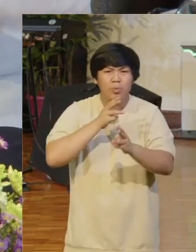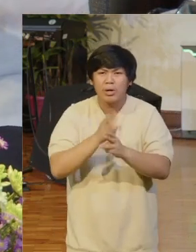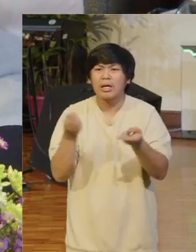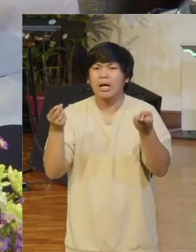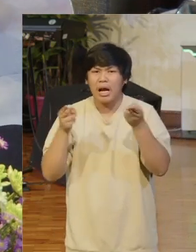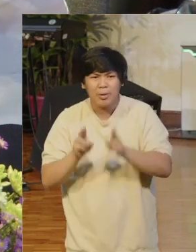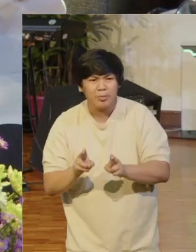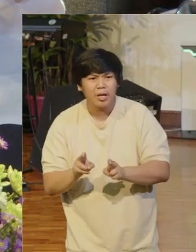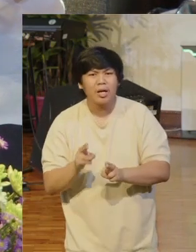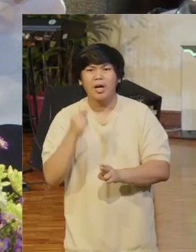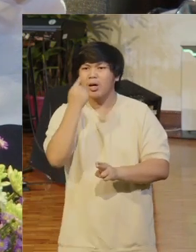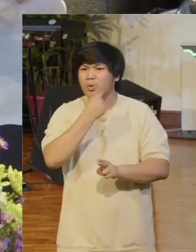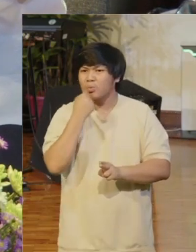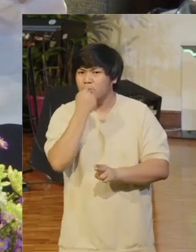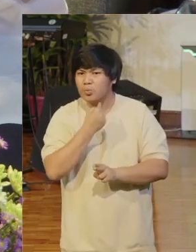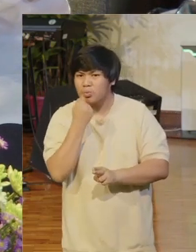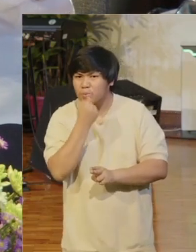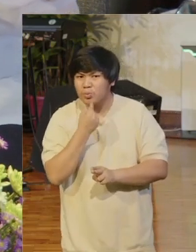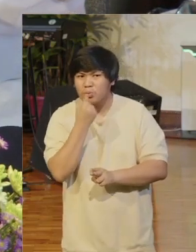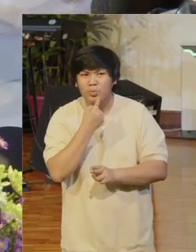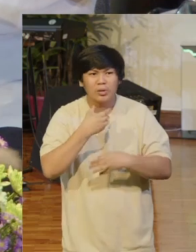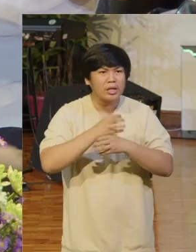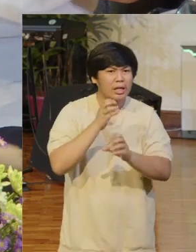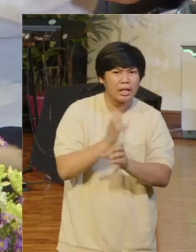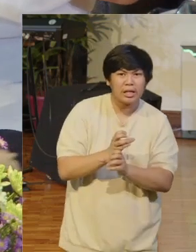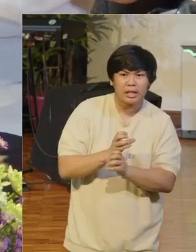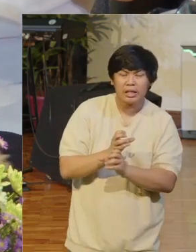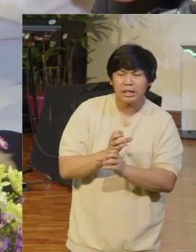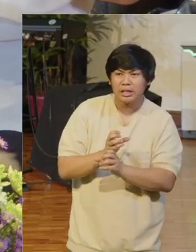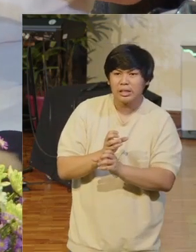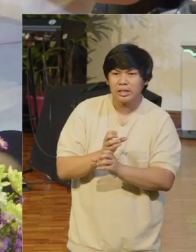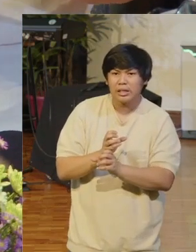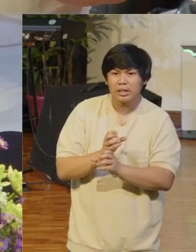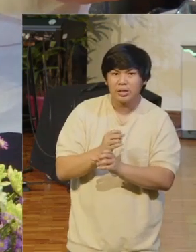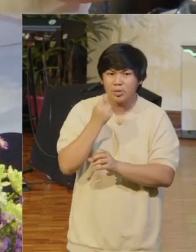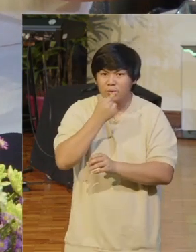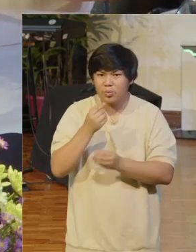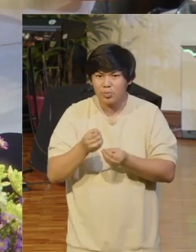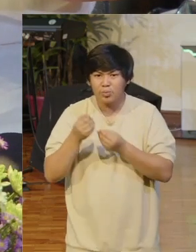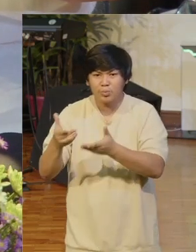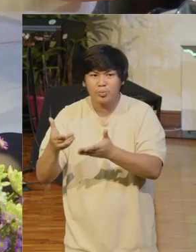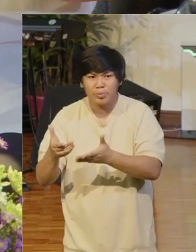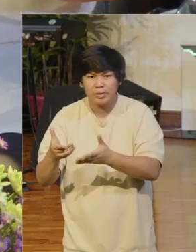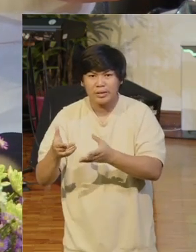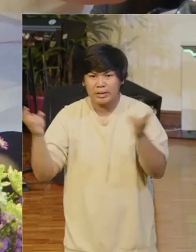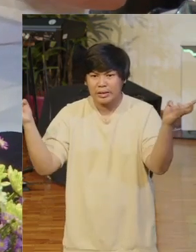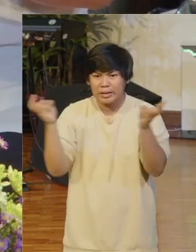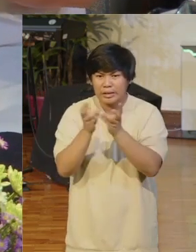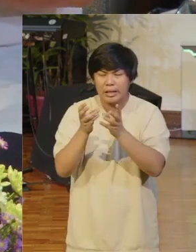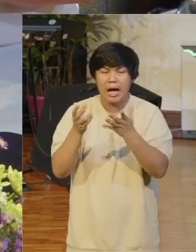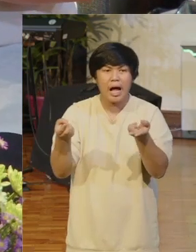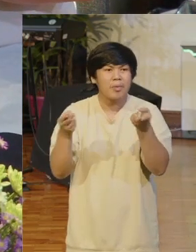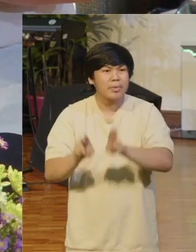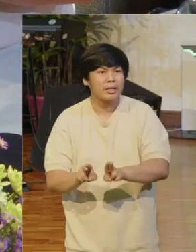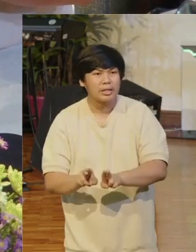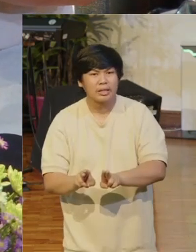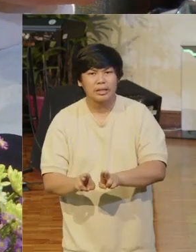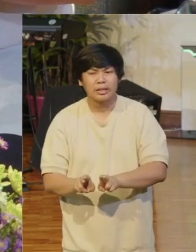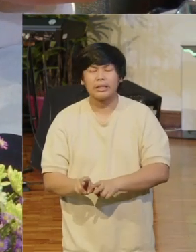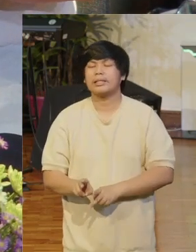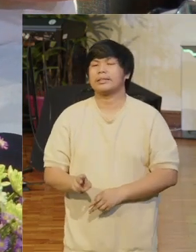at sino ang nagbigay ng Big Bang. No? Gusto nilang malaman